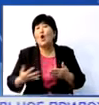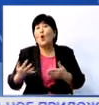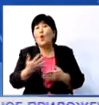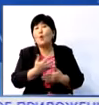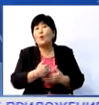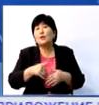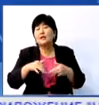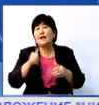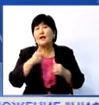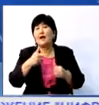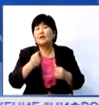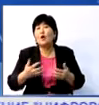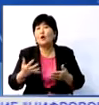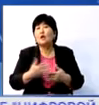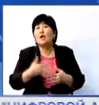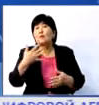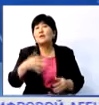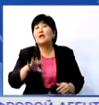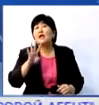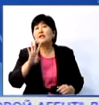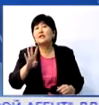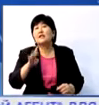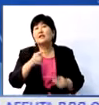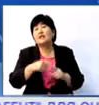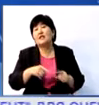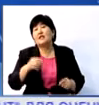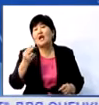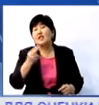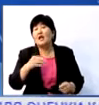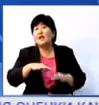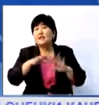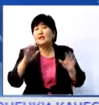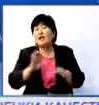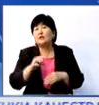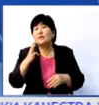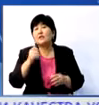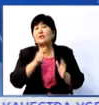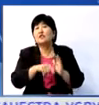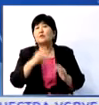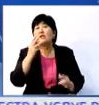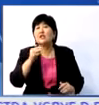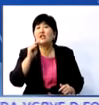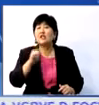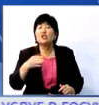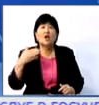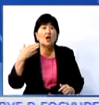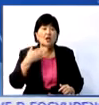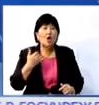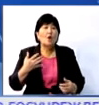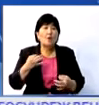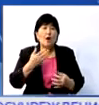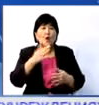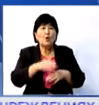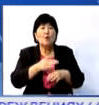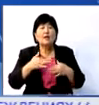страды. С каждого гектара собрано по 54,5 центнеров. В закрома отправлено 473 тысячи тонн риса. По доброй